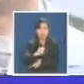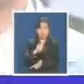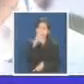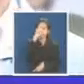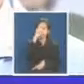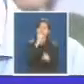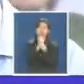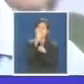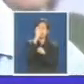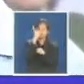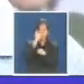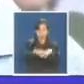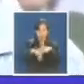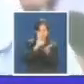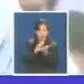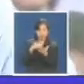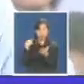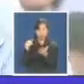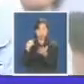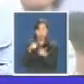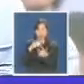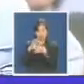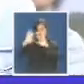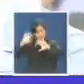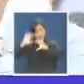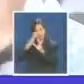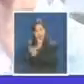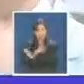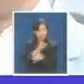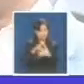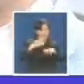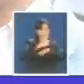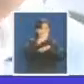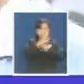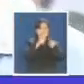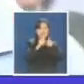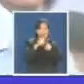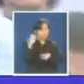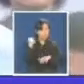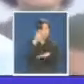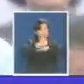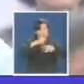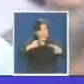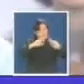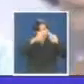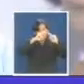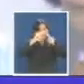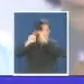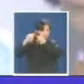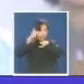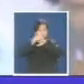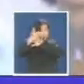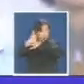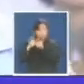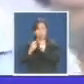ชการในทางการเมืองก็ทำนะครับจะเห็นได้ว่ามีรัฐมนตรีนะพูดก็พูดอย่างกรณีรัฐมนตรี